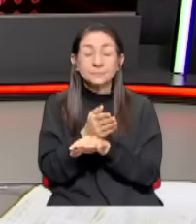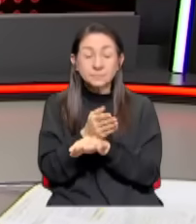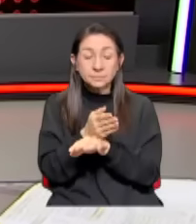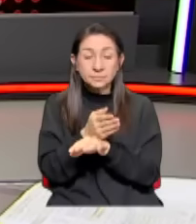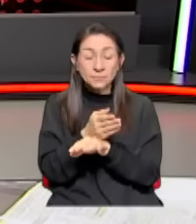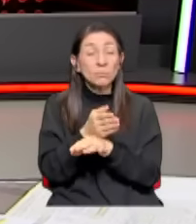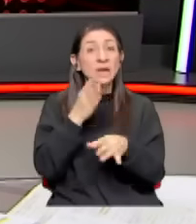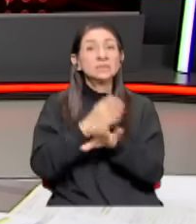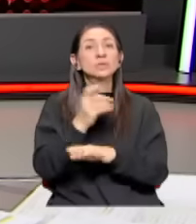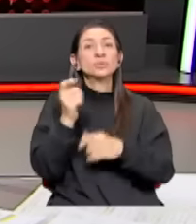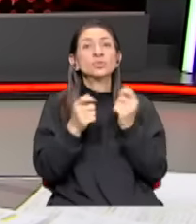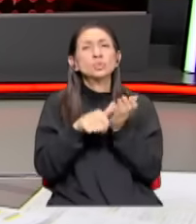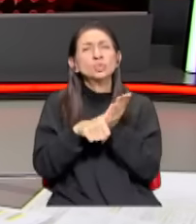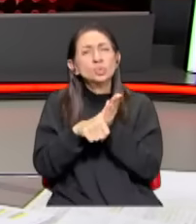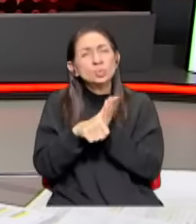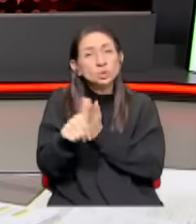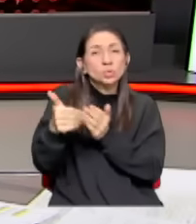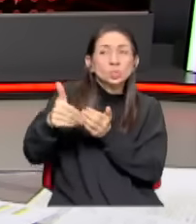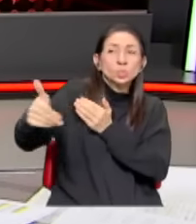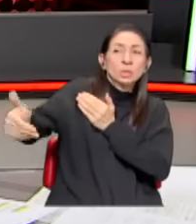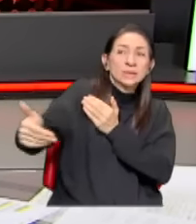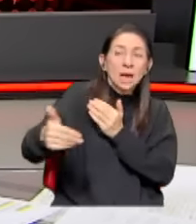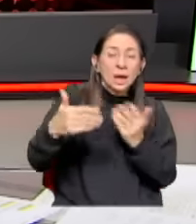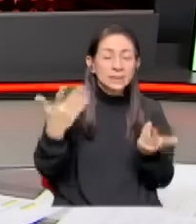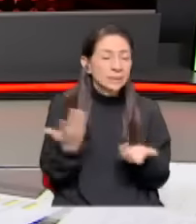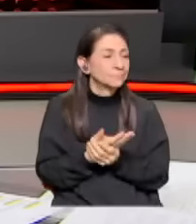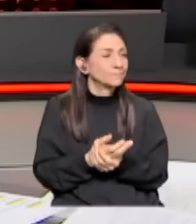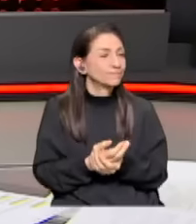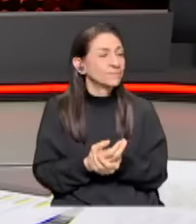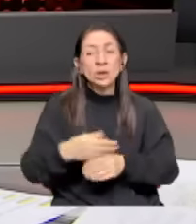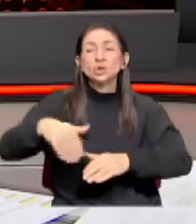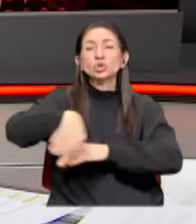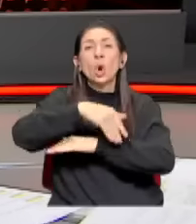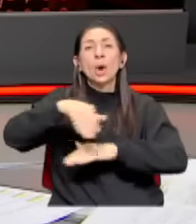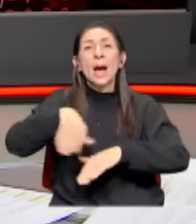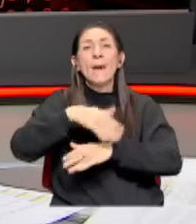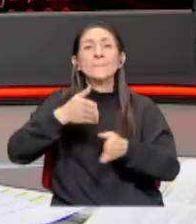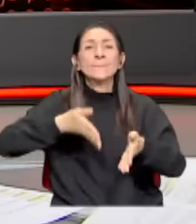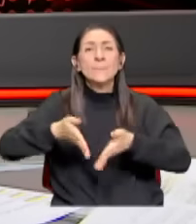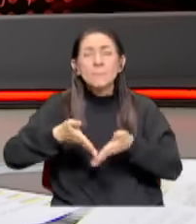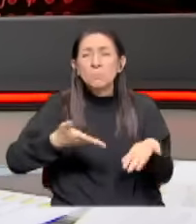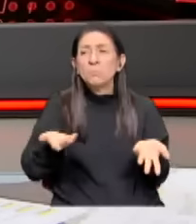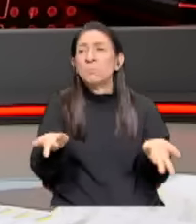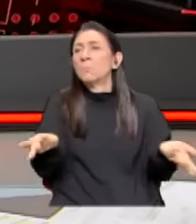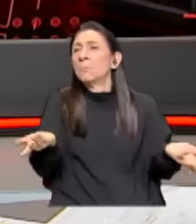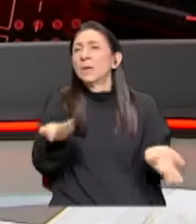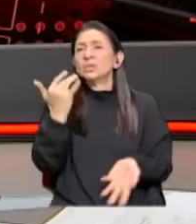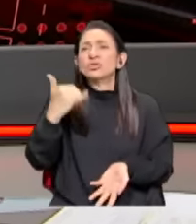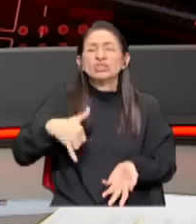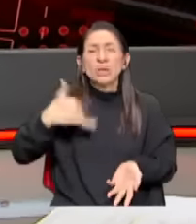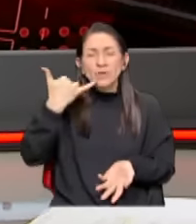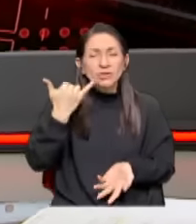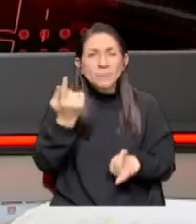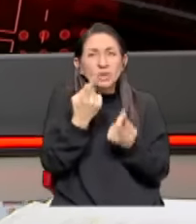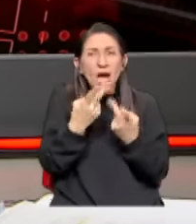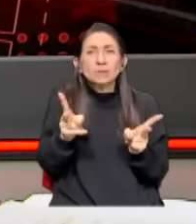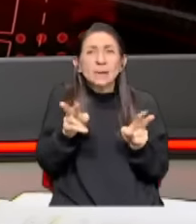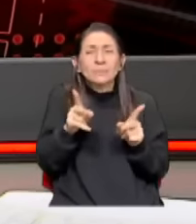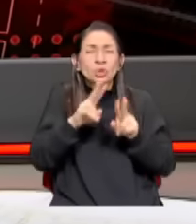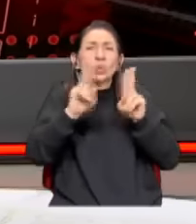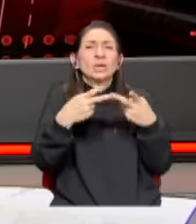asıl görevlerinin tümüyle uzağında adeta sokağa, mahalleye efendim bir cep telefoncusu bir şey açmak